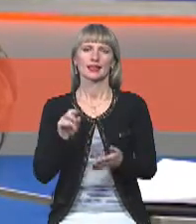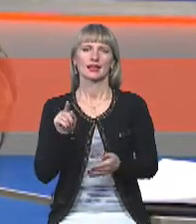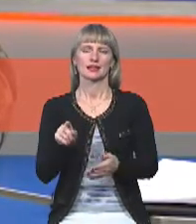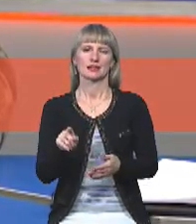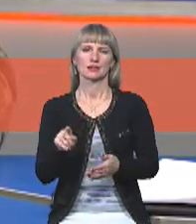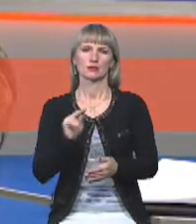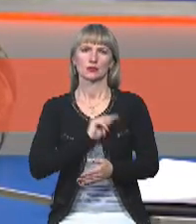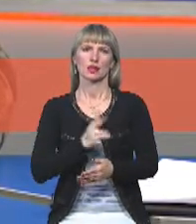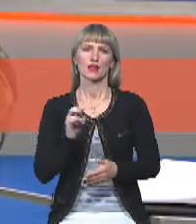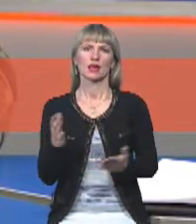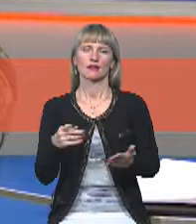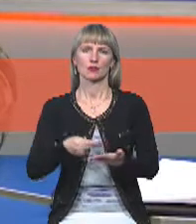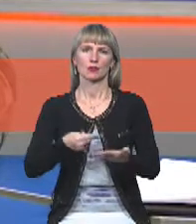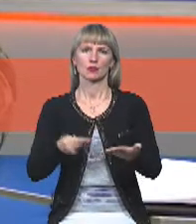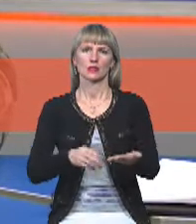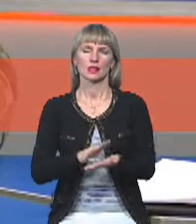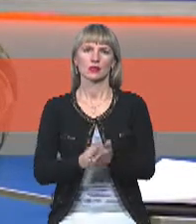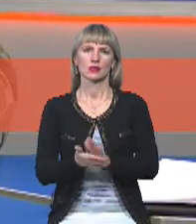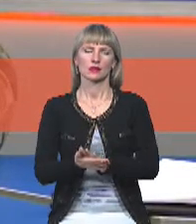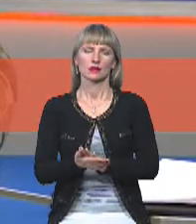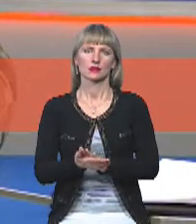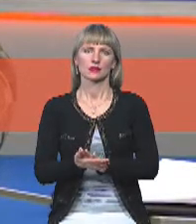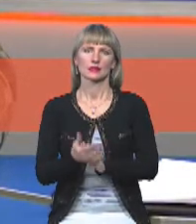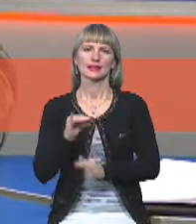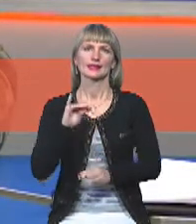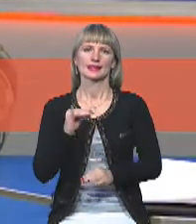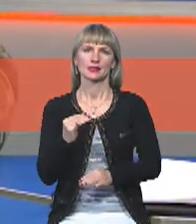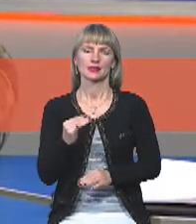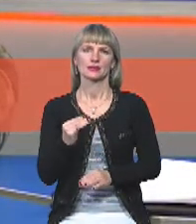посади, на які вони підписали контракт. І, звісно ж,